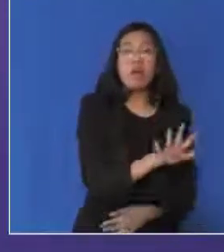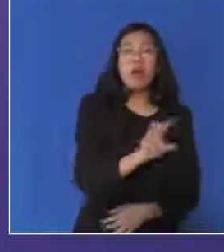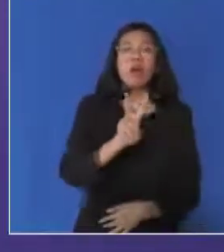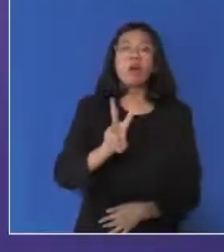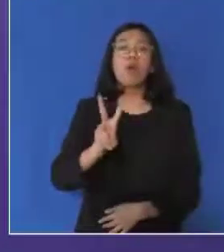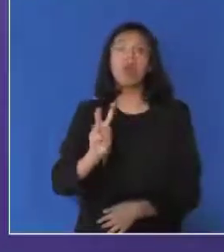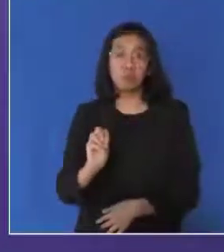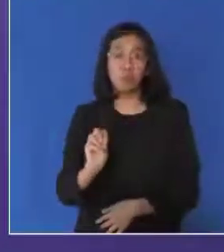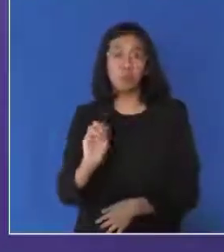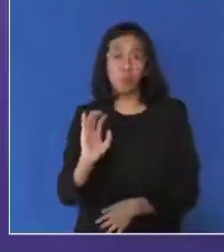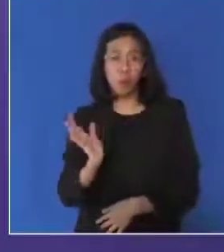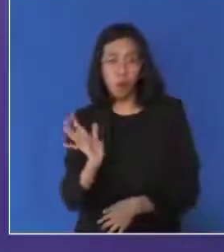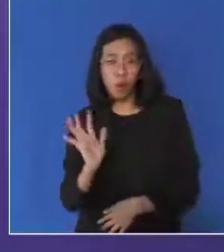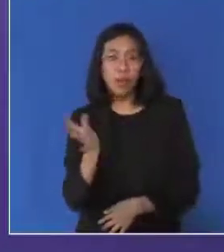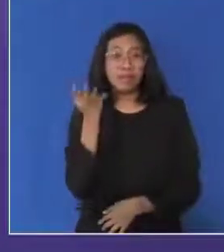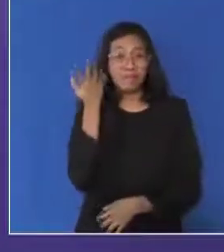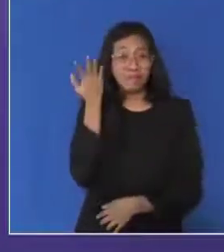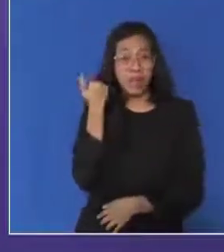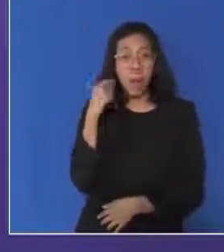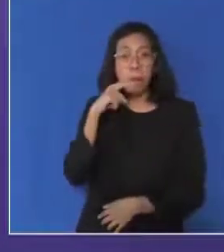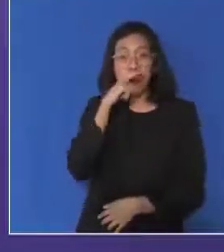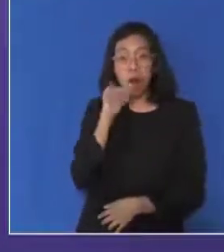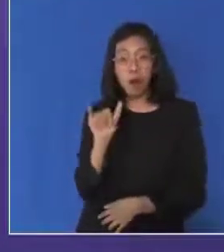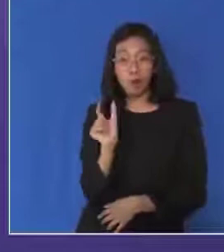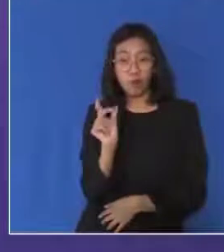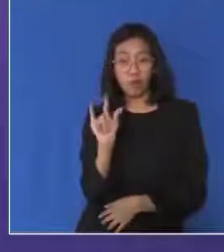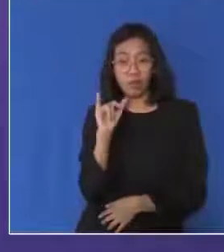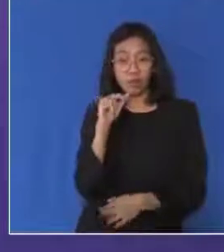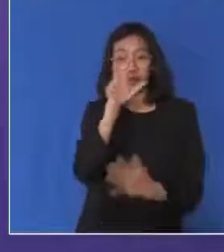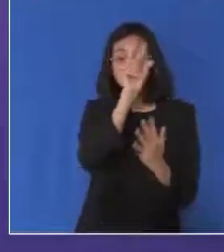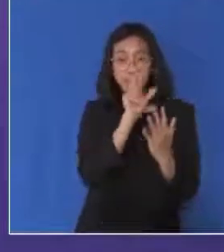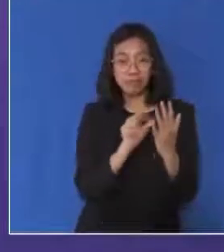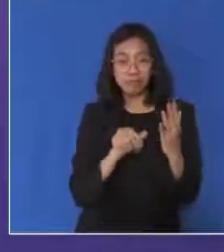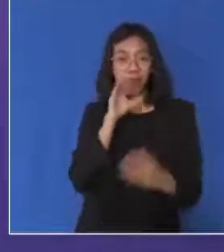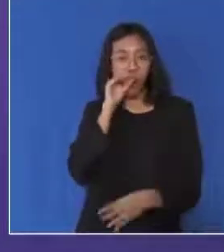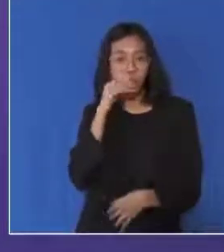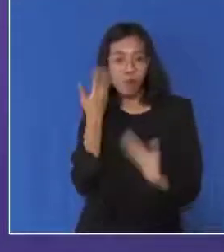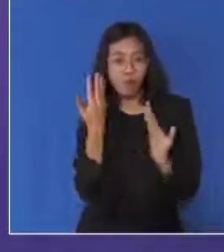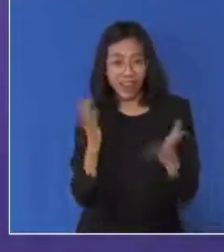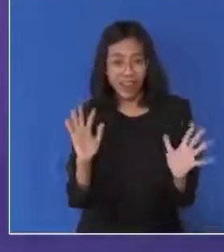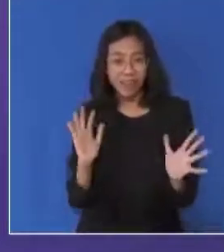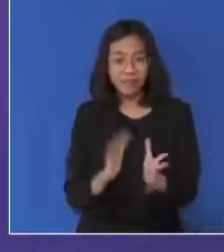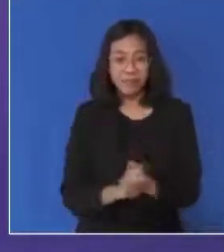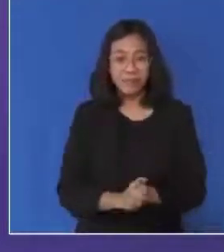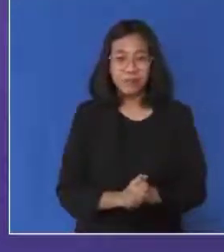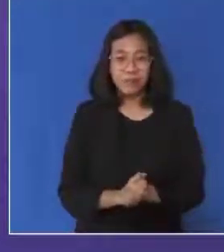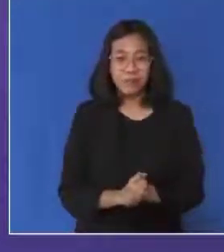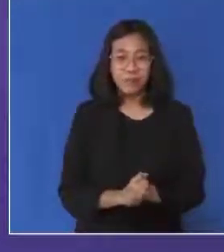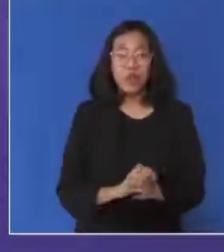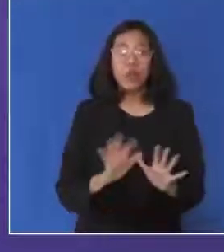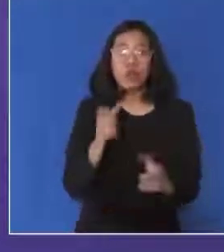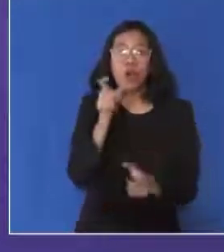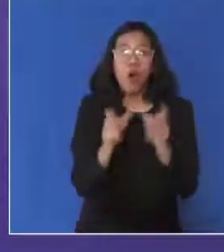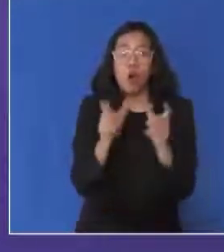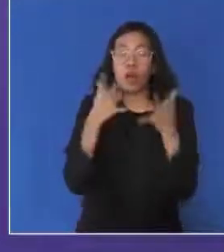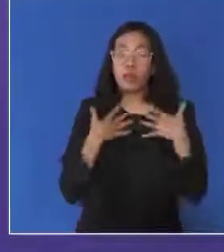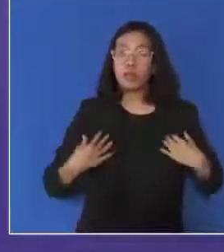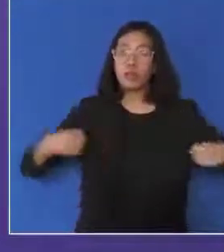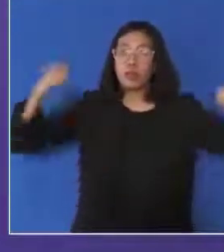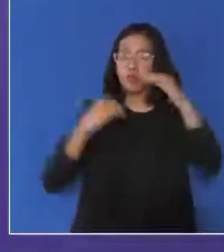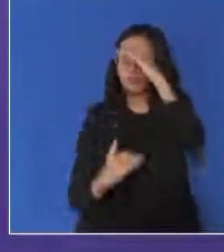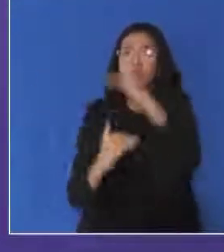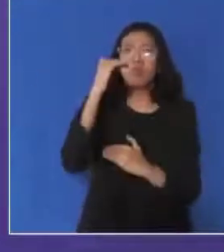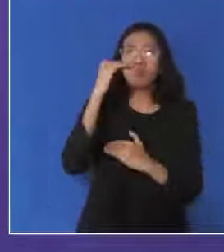sudah disampaikan oleh Pak Yuri dan ada perbaikan Hai kenaikan kesembuhan yang sangat